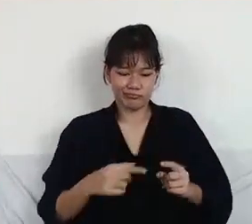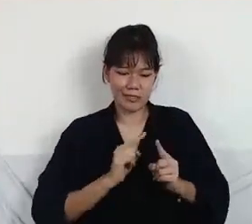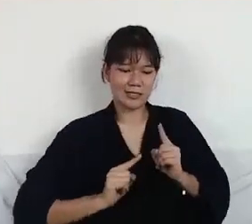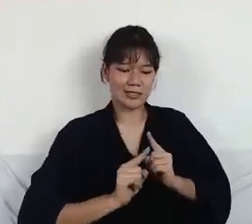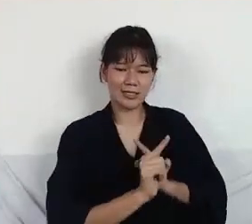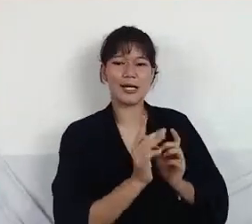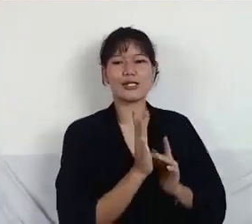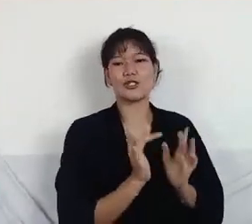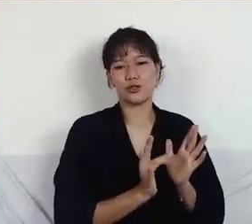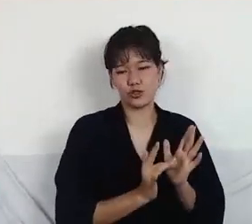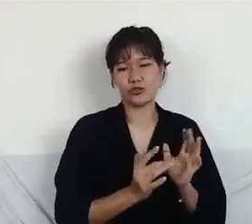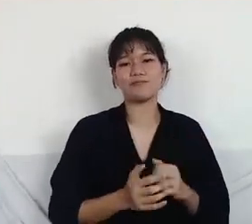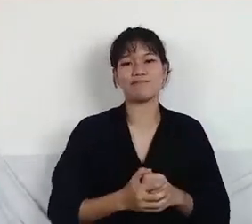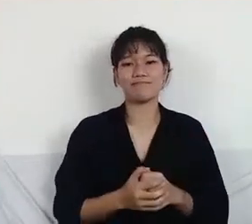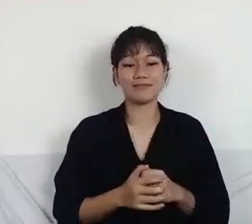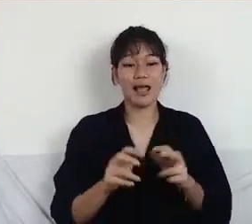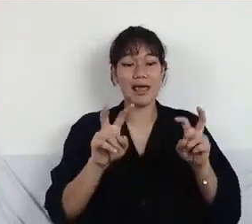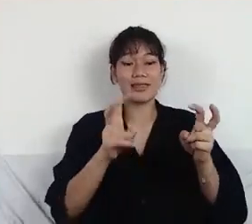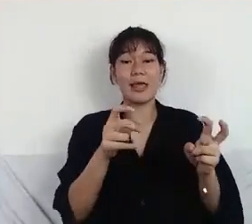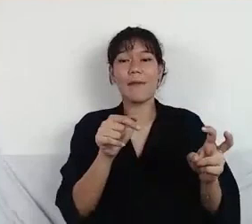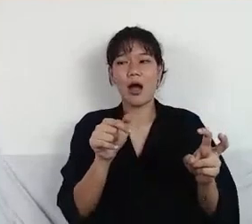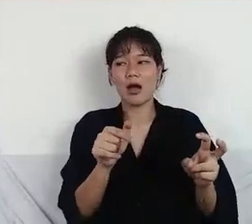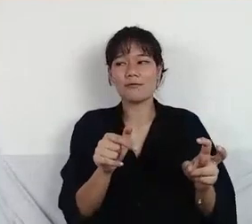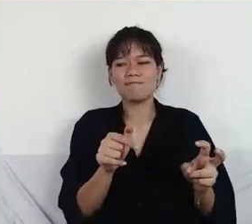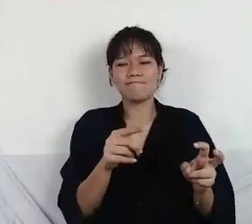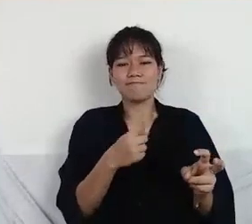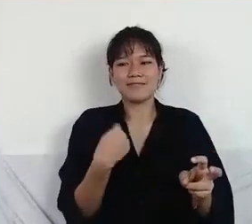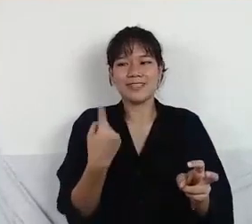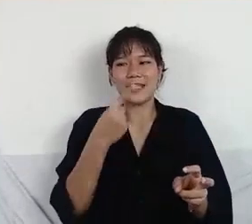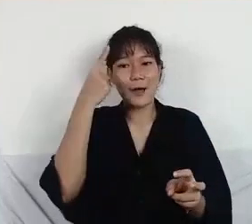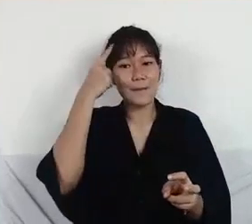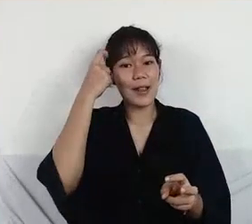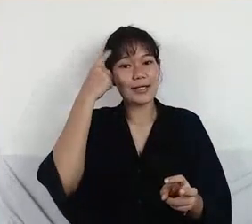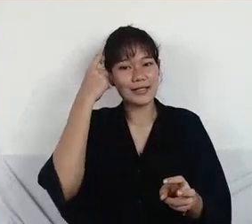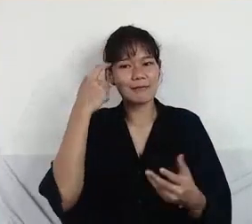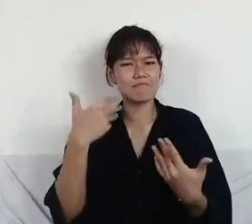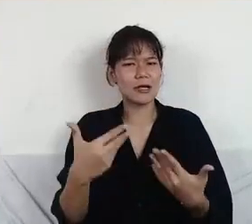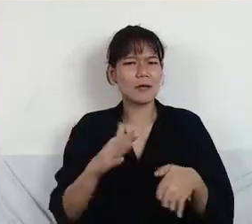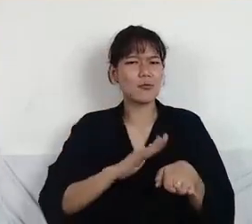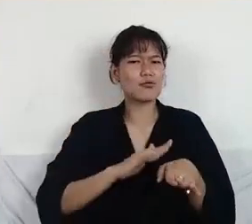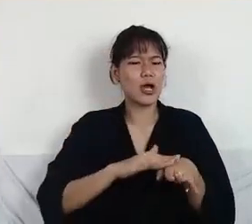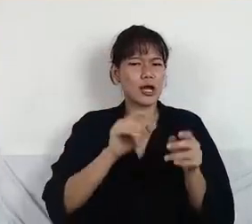Melalui tema ini kita diajak untuk mengerti konsep budaya Mapalus,